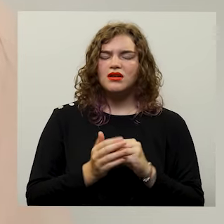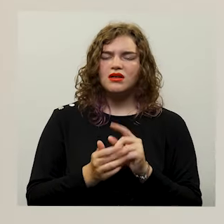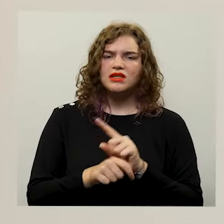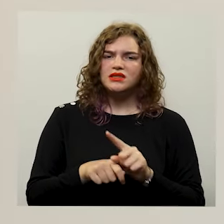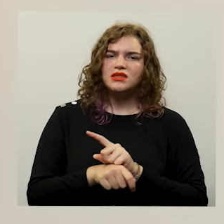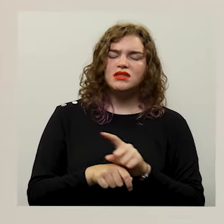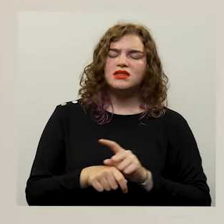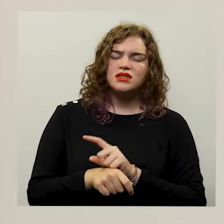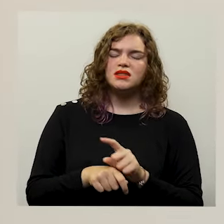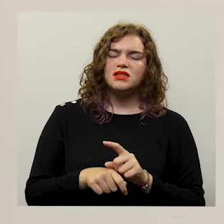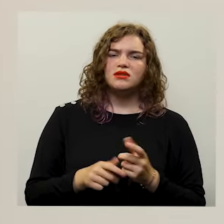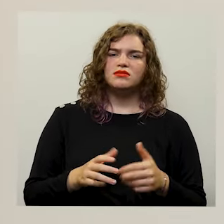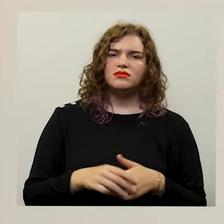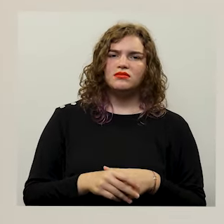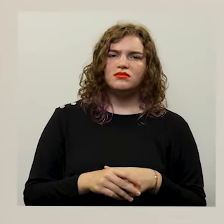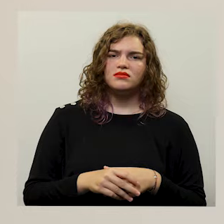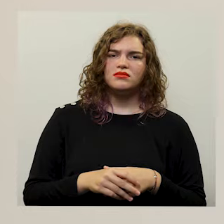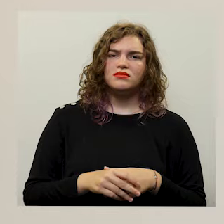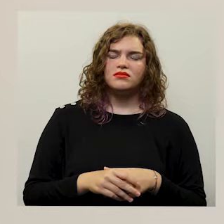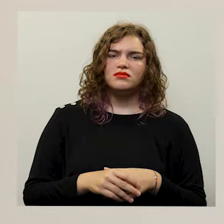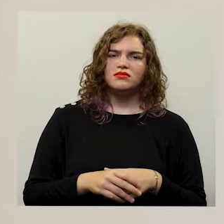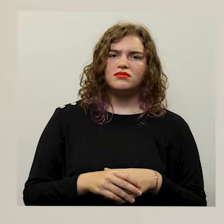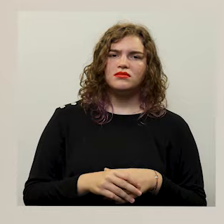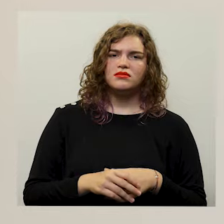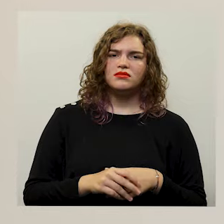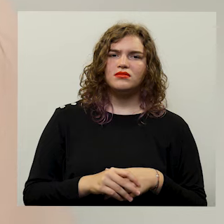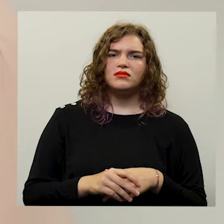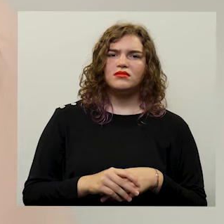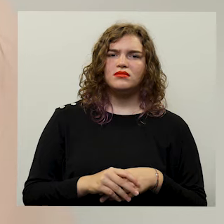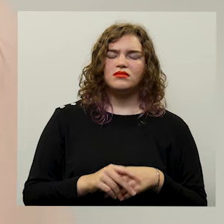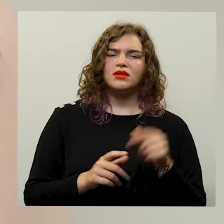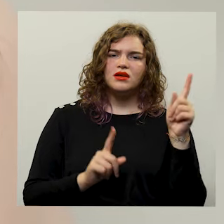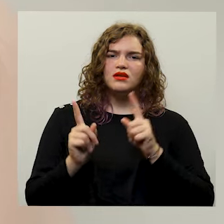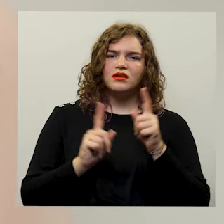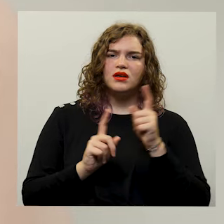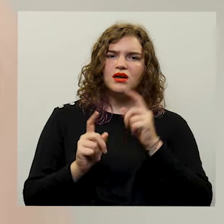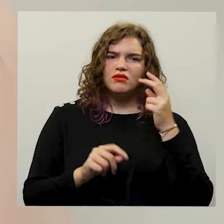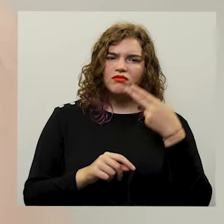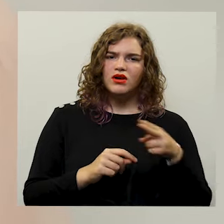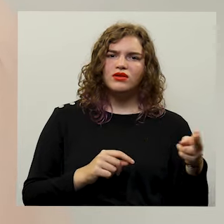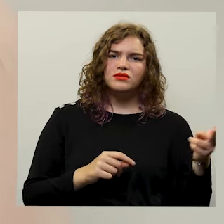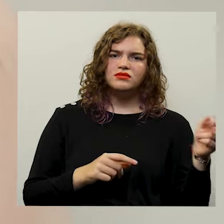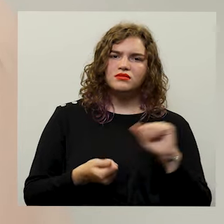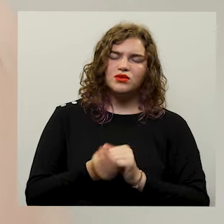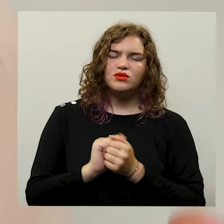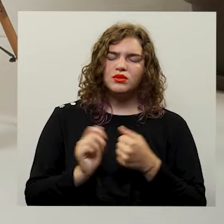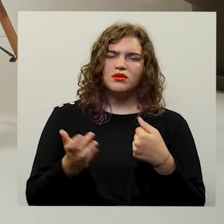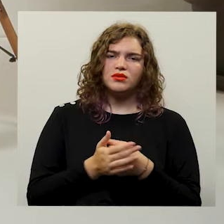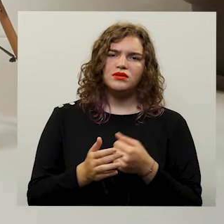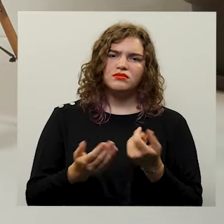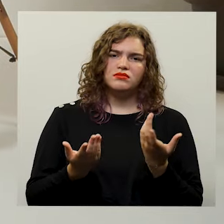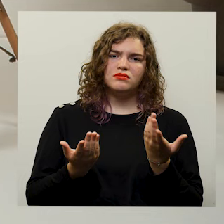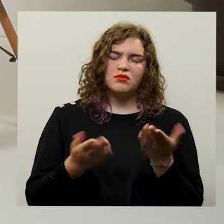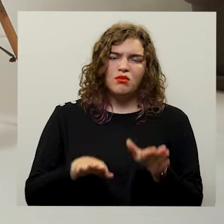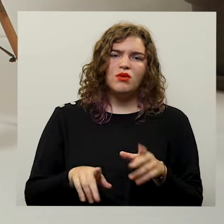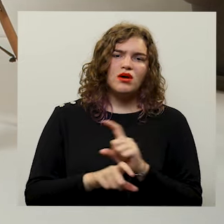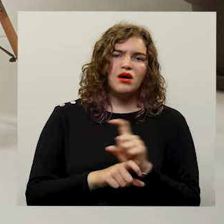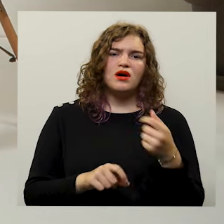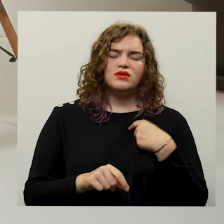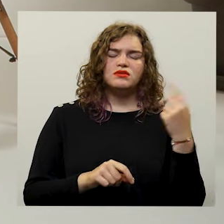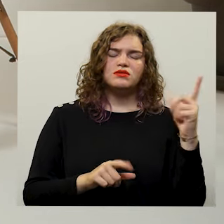vreme. Ce frumos! Și va continua până la final? Până vom închide ochii? Va continua. Așa. Domnul ne dă putere